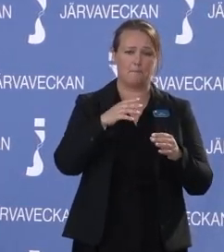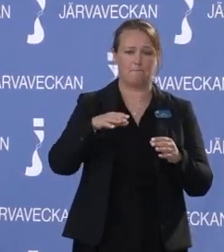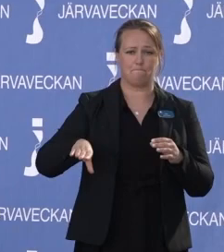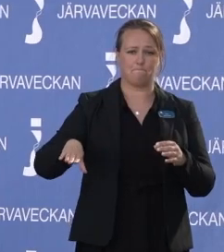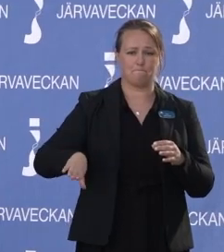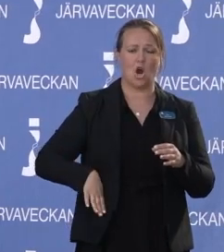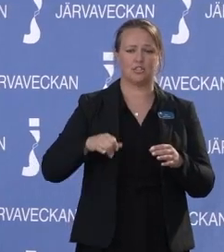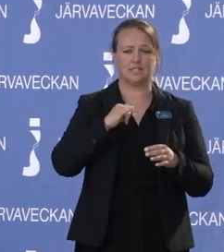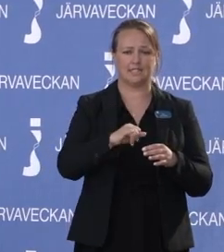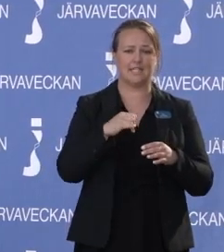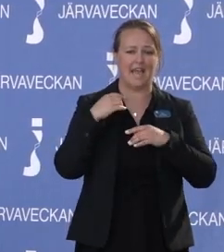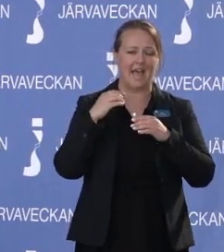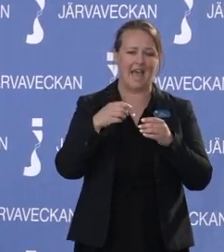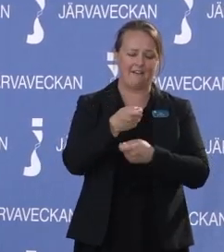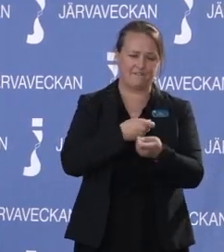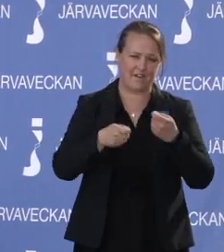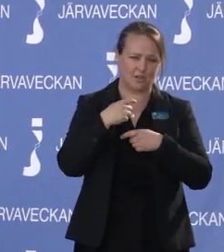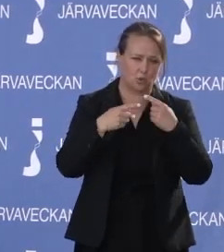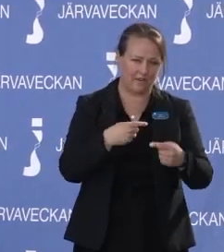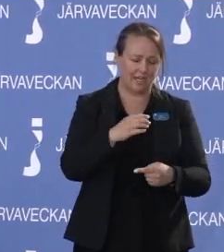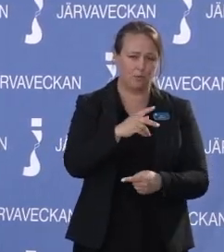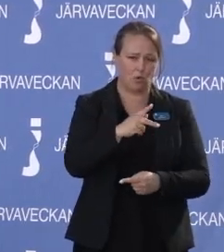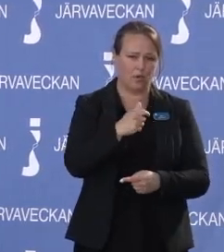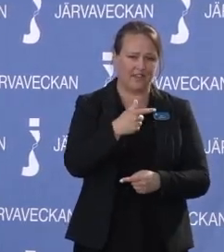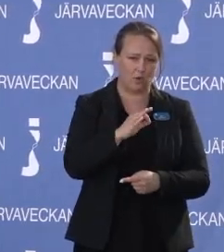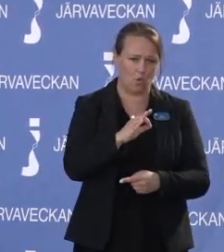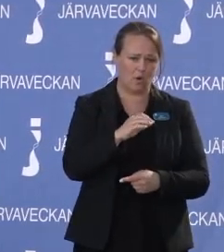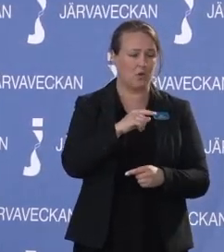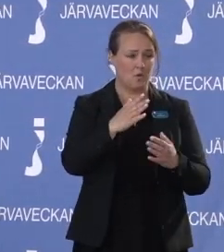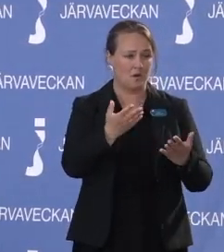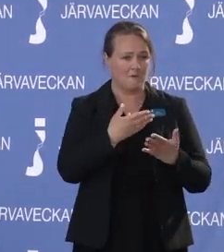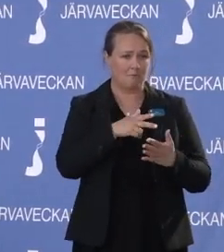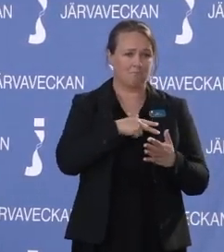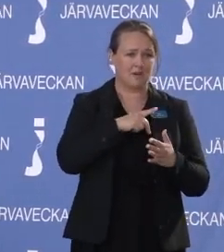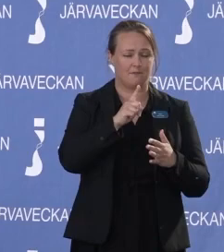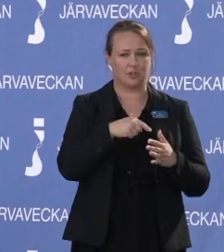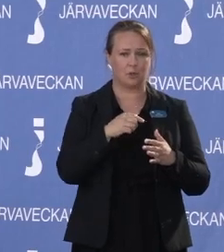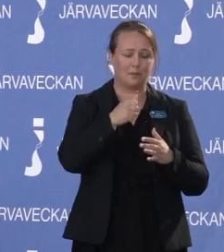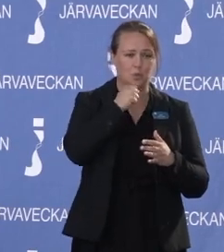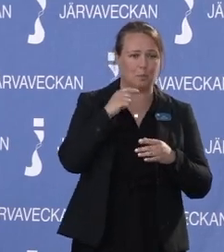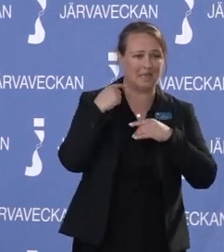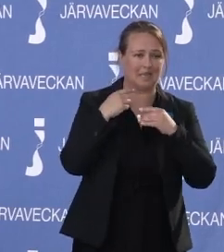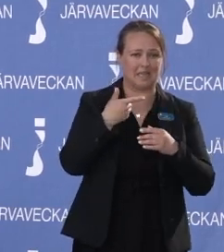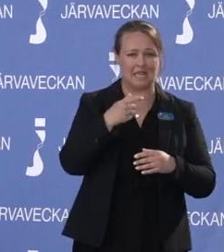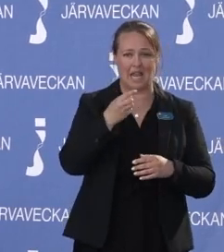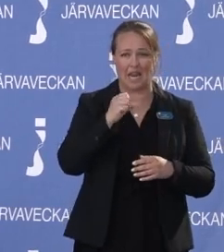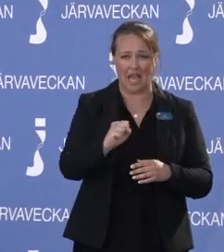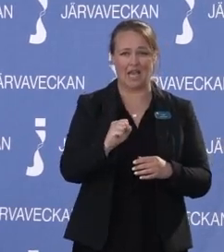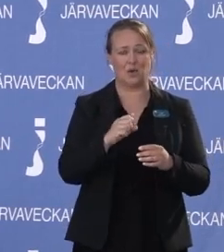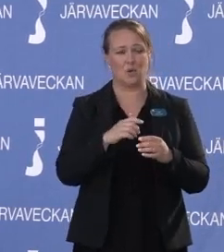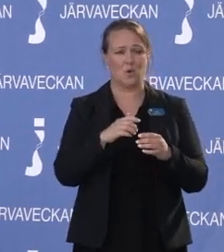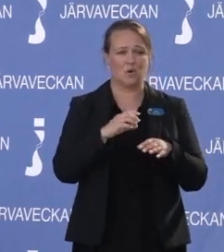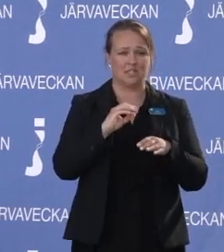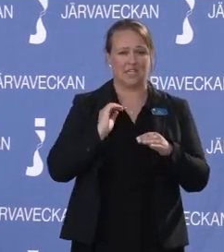du har blivit utsedd till en massa spännande saker som framtidens kvinnliga ledare och årets supertalang och sådär. I den